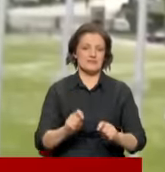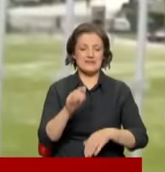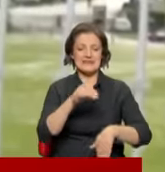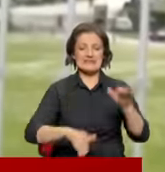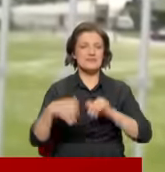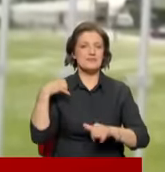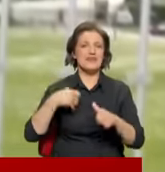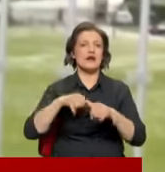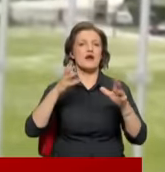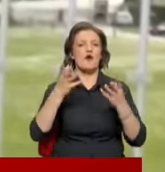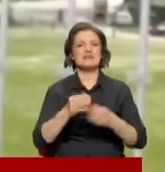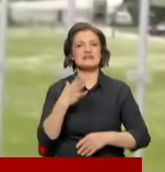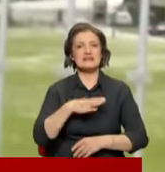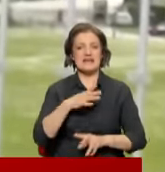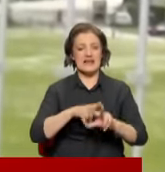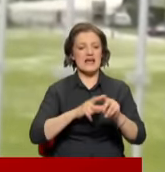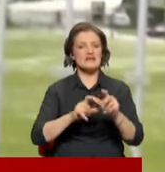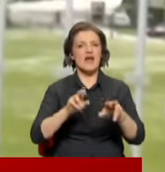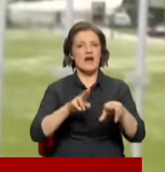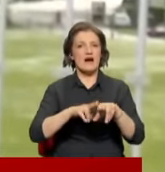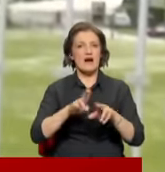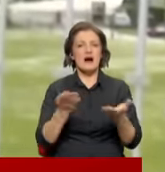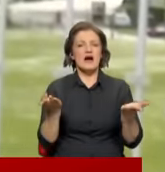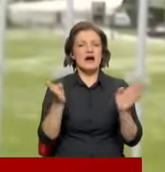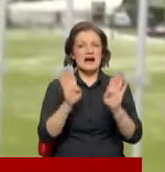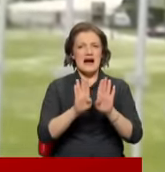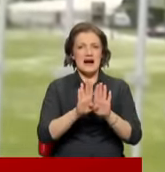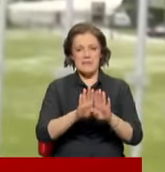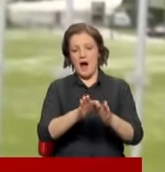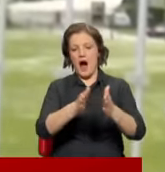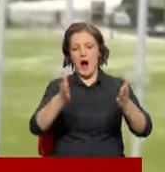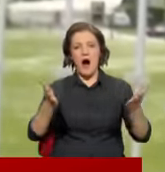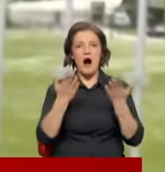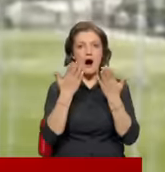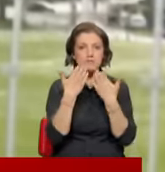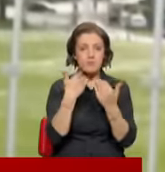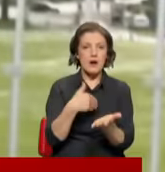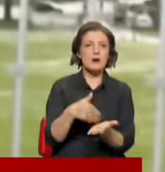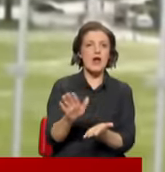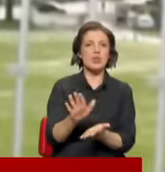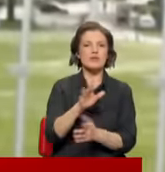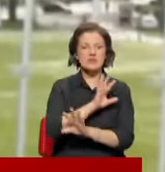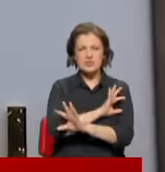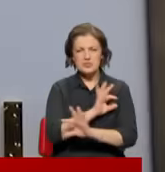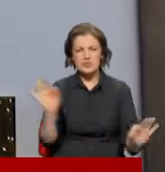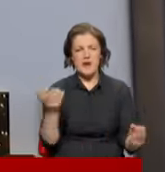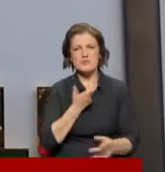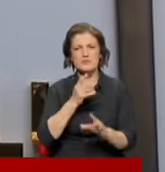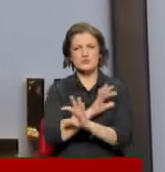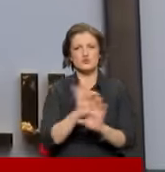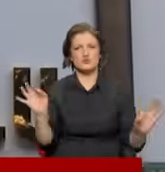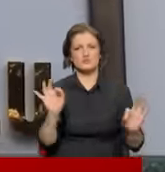Seçimlerin yenilenmesi talebi YSK tarafından kapağı dahi açılmadan reddedildi. tam bir hukuksuzluktur.